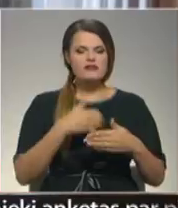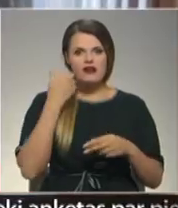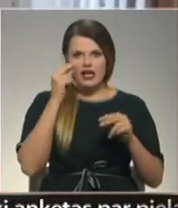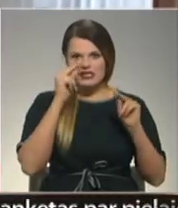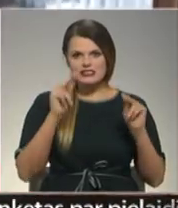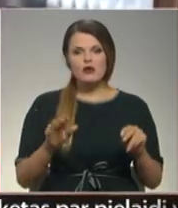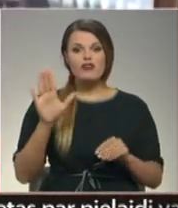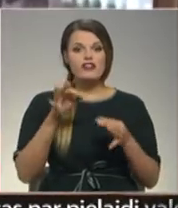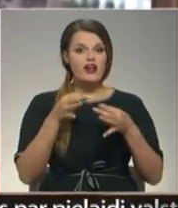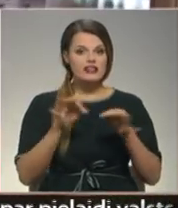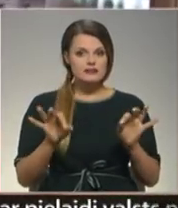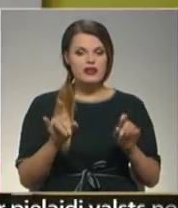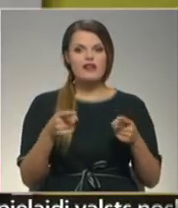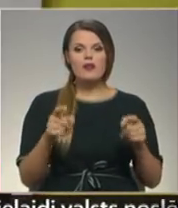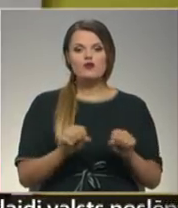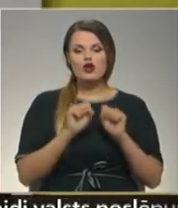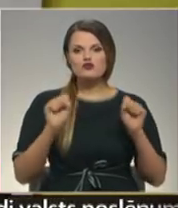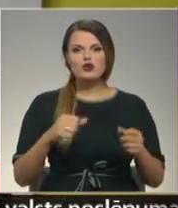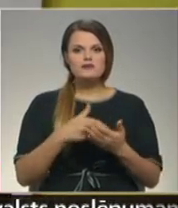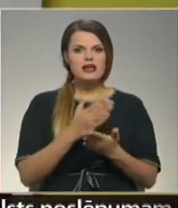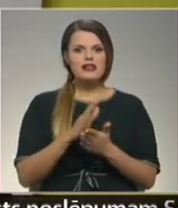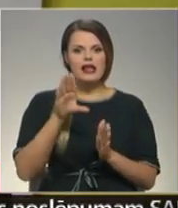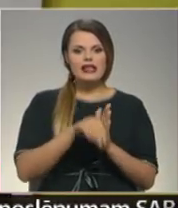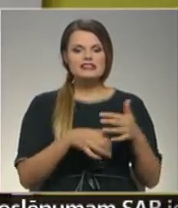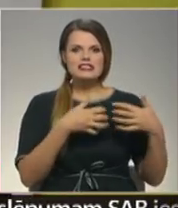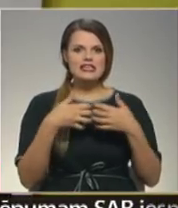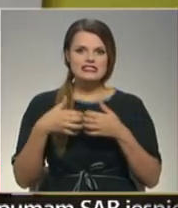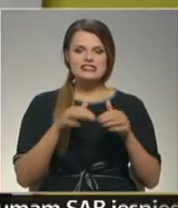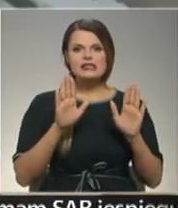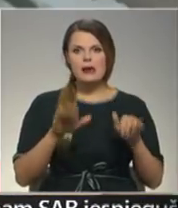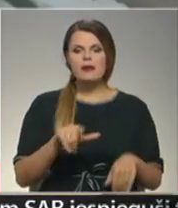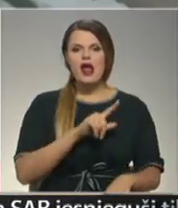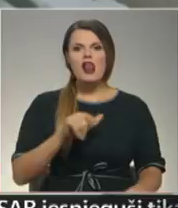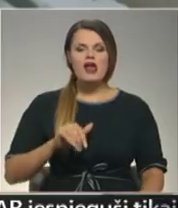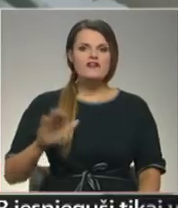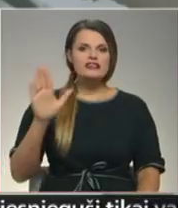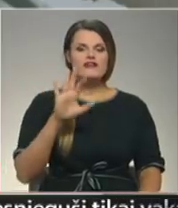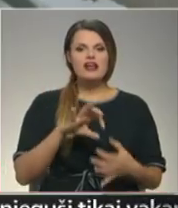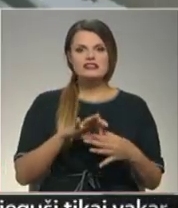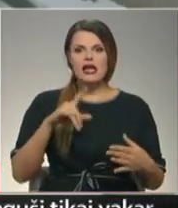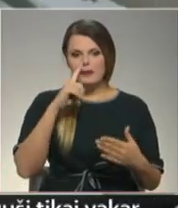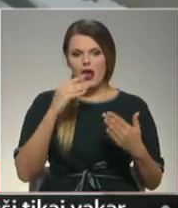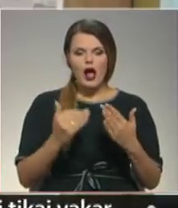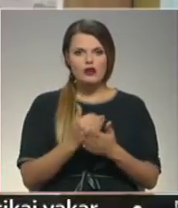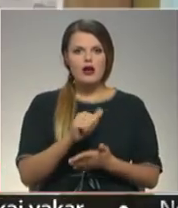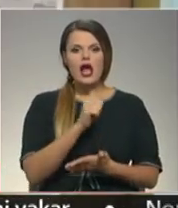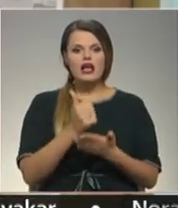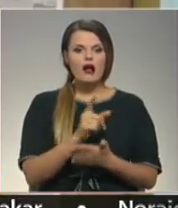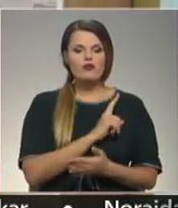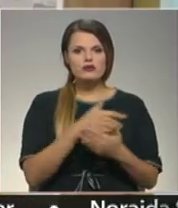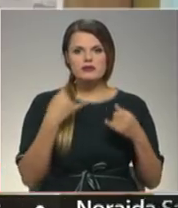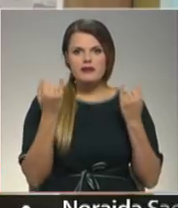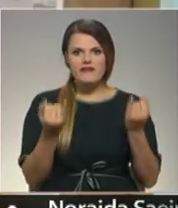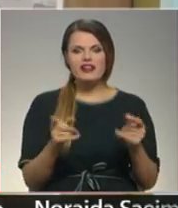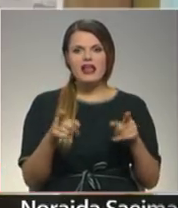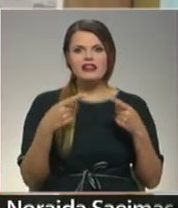valsts brīvība. Tautas drosmīgākā daļa iesaistījās cīņā par Latvijas valsts neatkarības atjaunošanu. Centrālā uzmanība ekspozīcijā veltīta